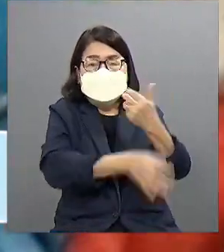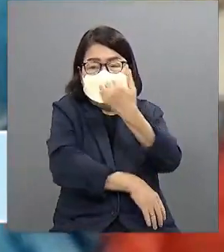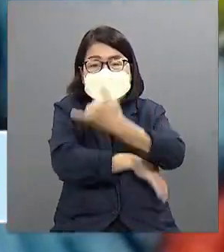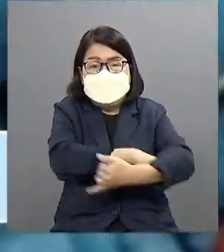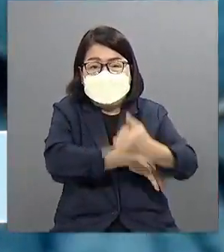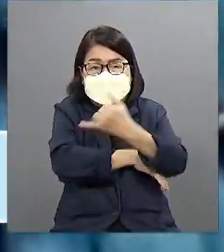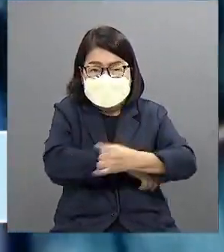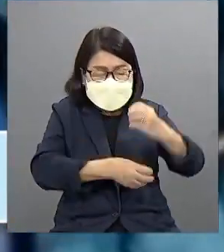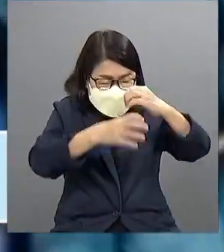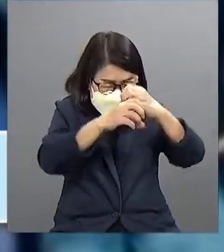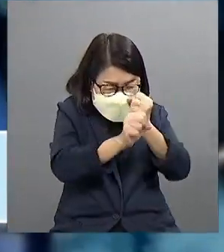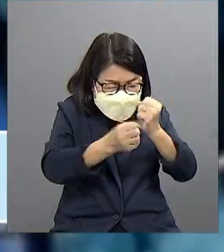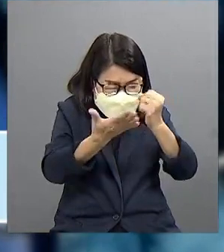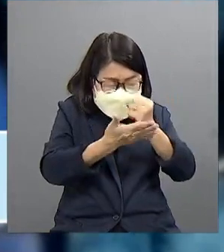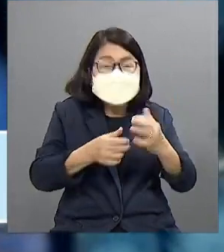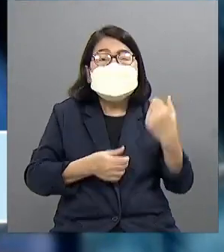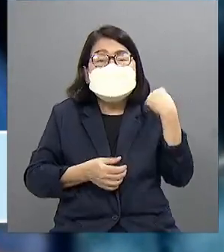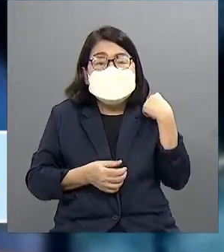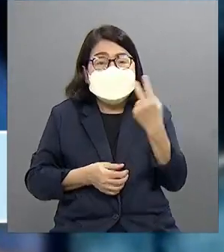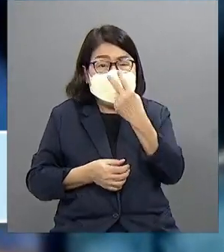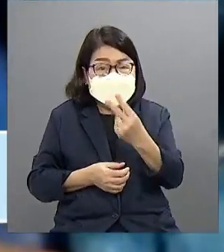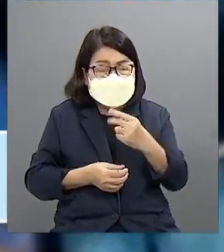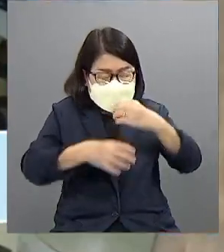ของเด็กหญิงวัย6ขวบนะคะ